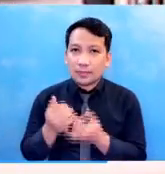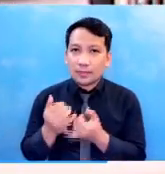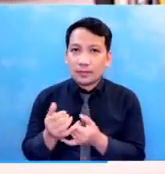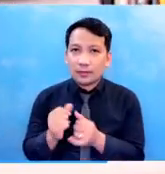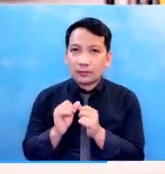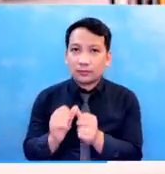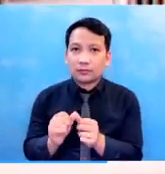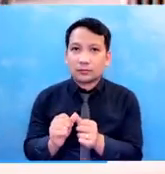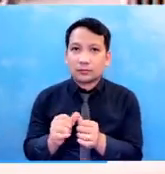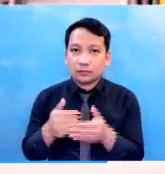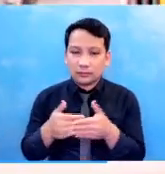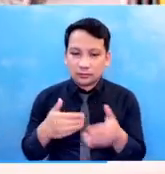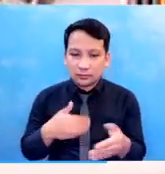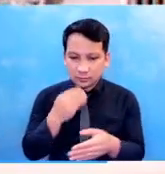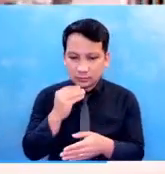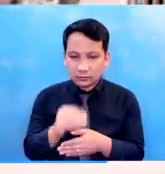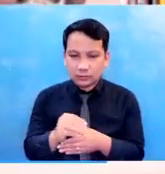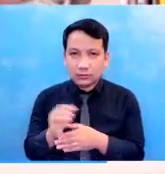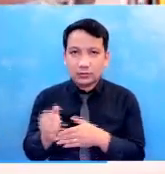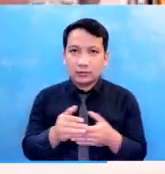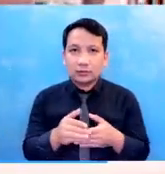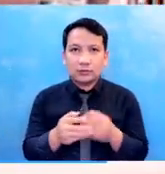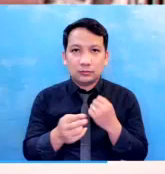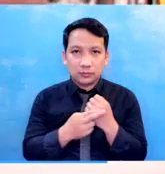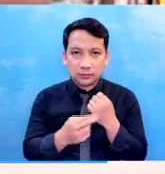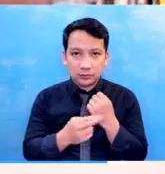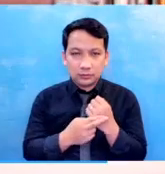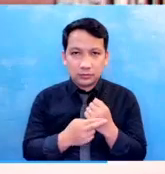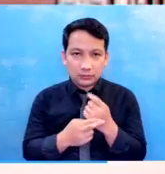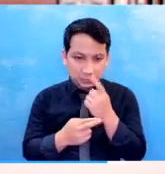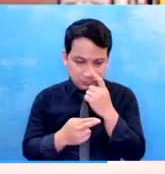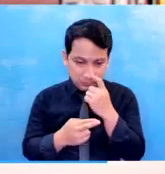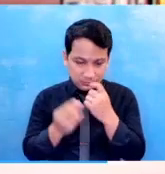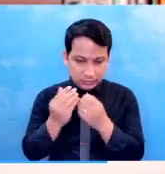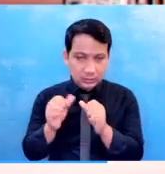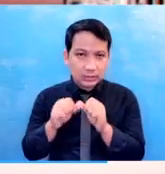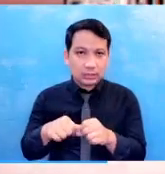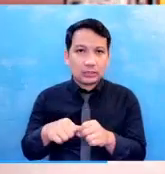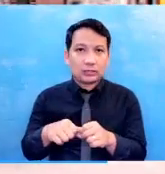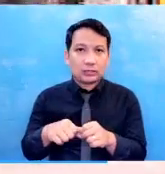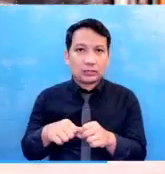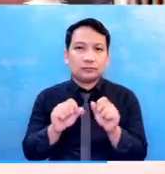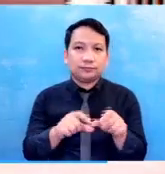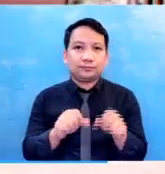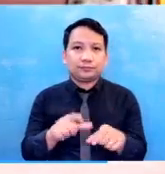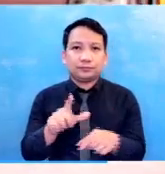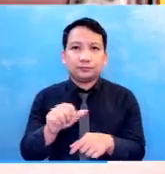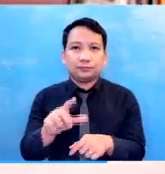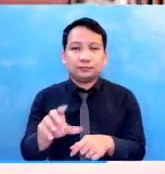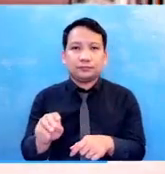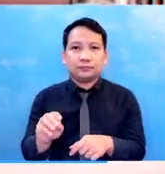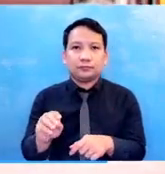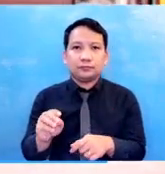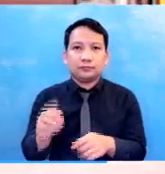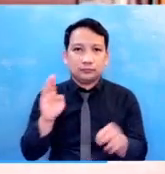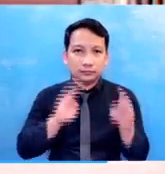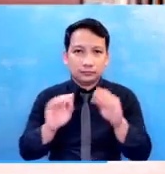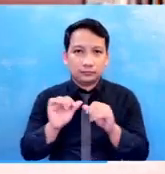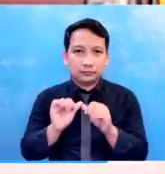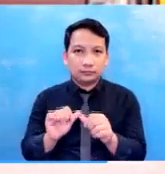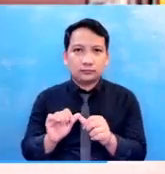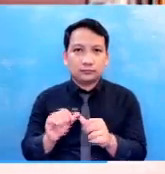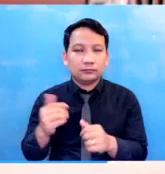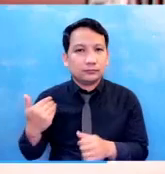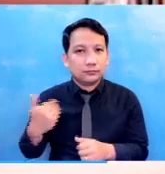nang mag-pre-order o mag-place ng reservation para sa lechon dito sa mga tindahan sa La Loma. Ang problema nga lang